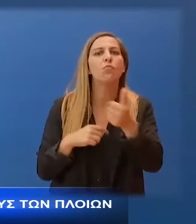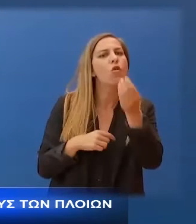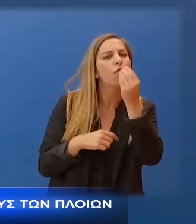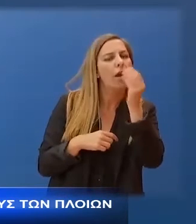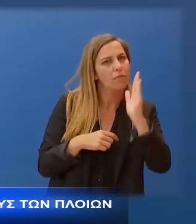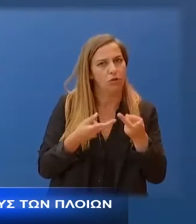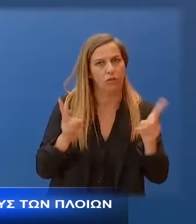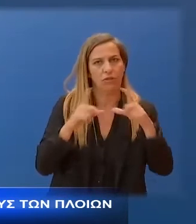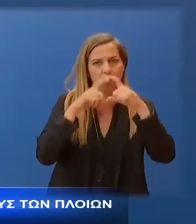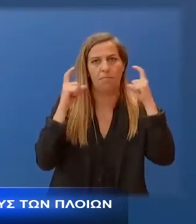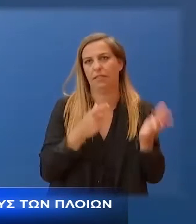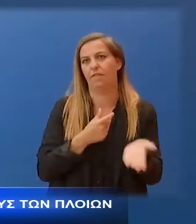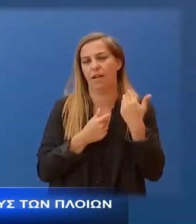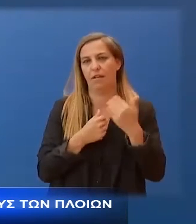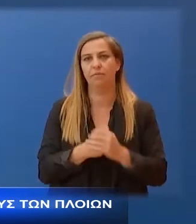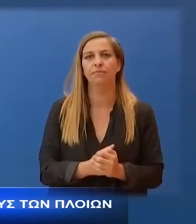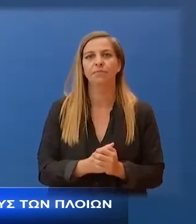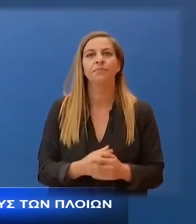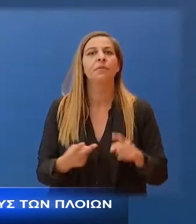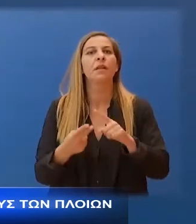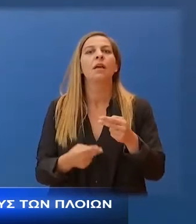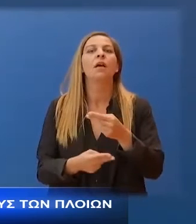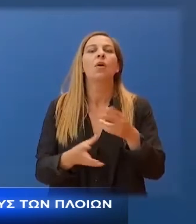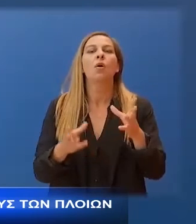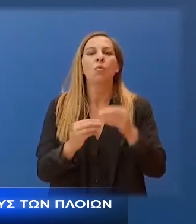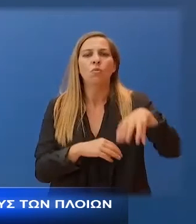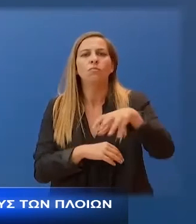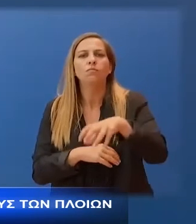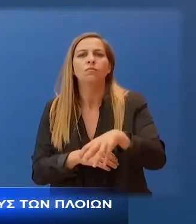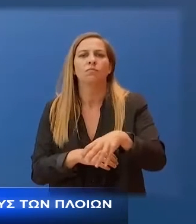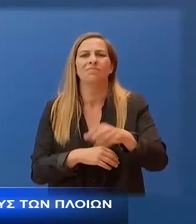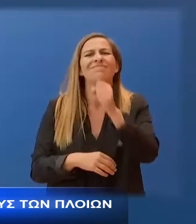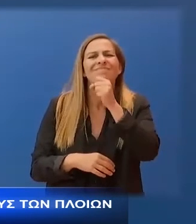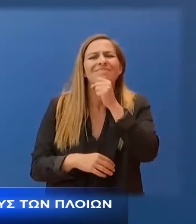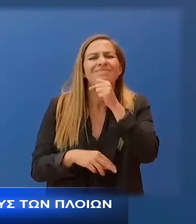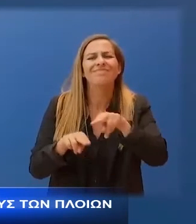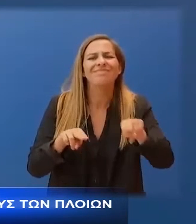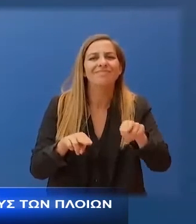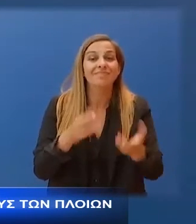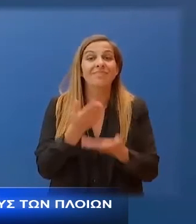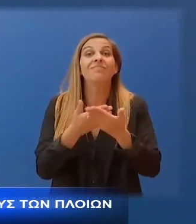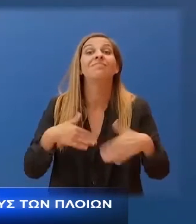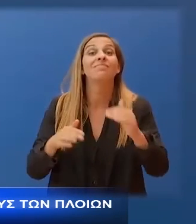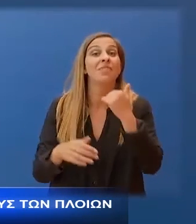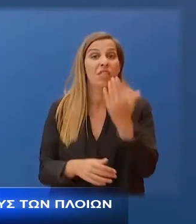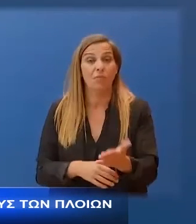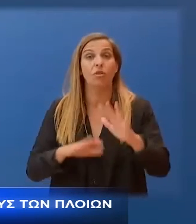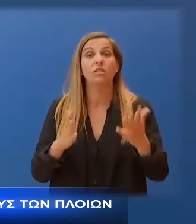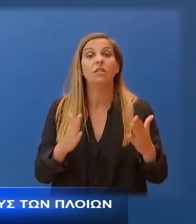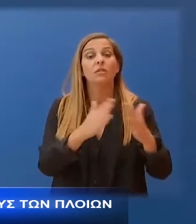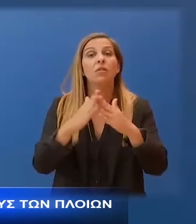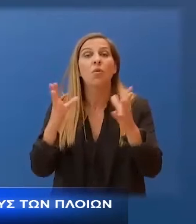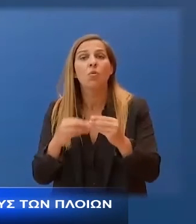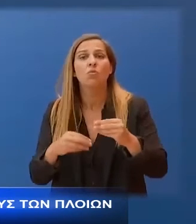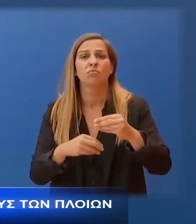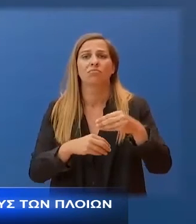εστίασης. Την αναστολή επισκεπτηρίων σε κέντρα φροντίδας ηλικιωμένων, όπως τα γυροκομεία, σε δομές ευάλωτων ομάδων, όπως οι άστιγοι και πρόσφυγες,